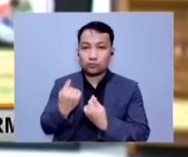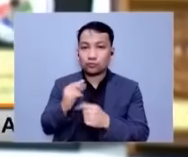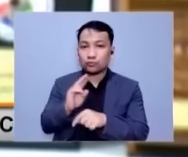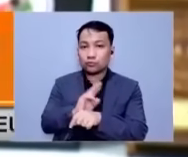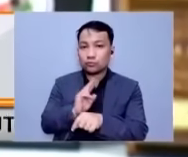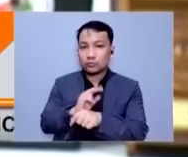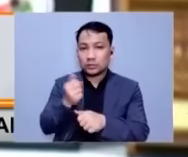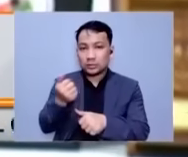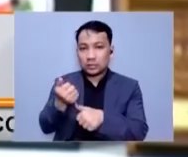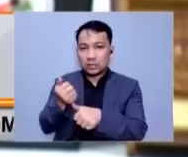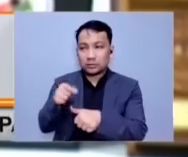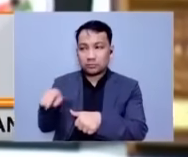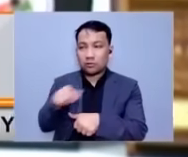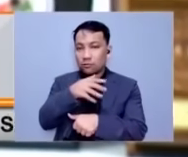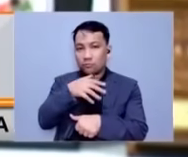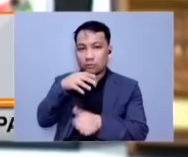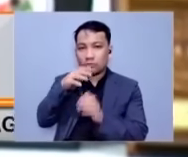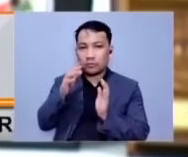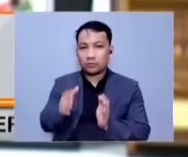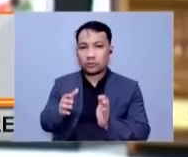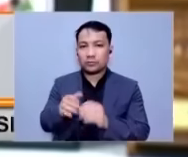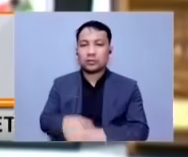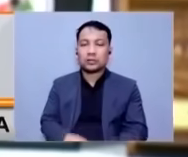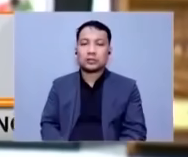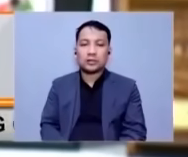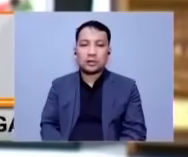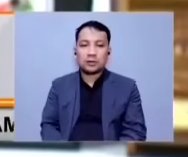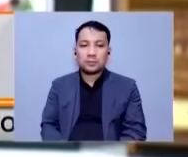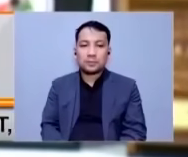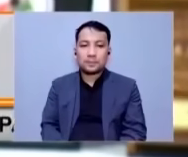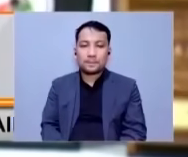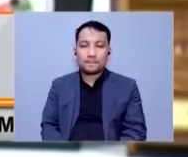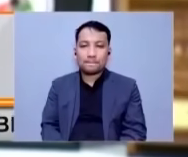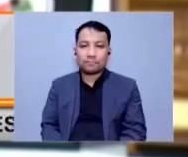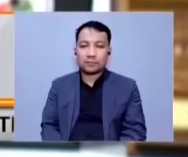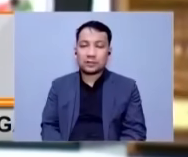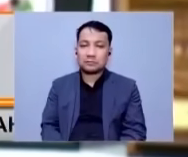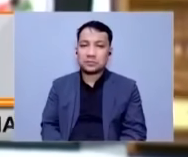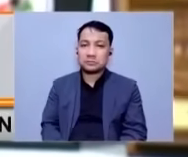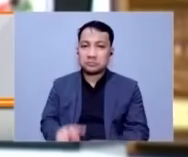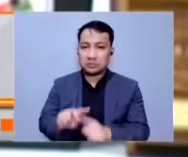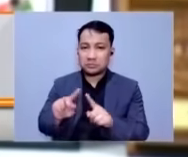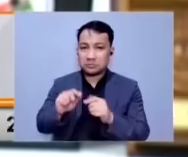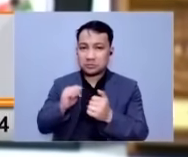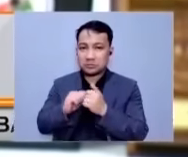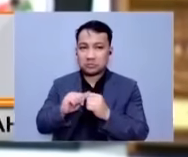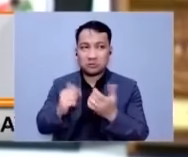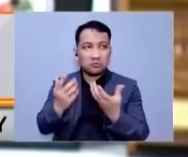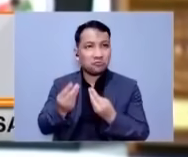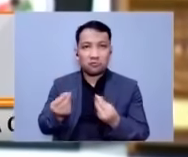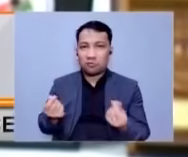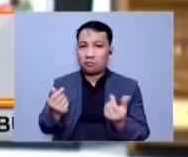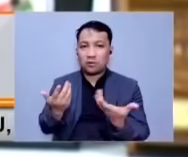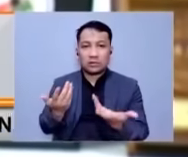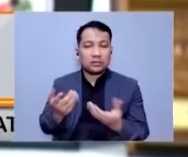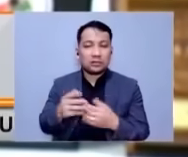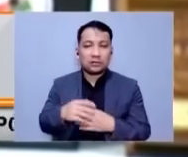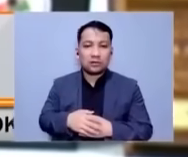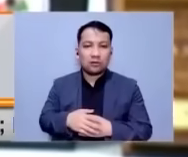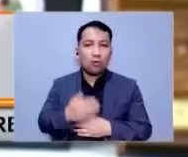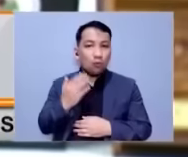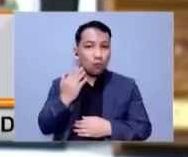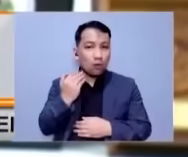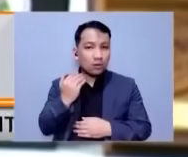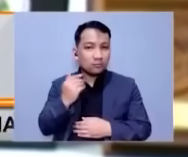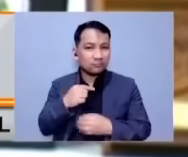ang ating mga farmers. Pero it doesn't mean na wala na talaga aside from that. Kasi we also have a lot